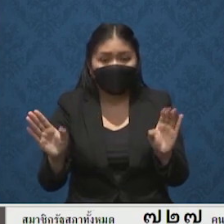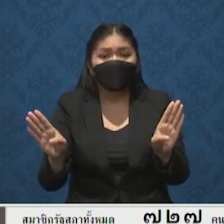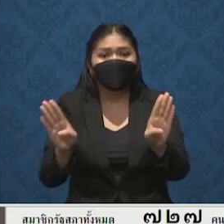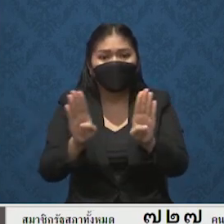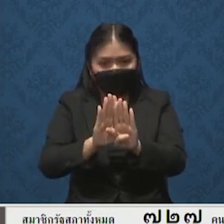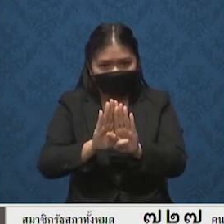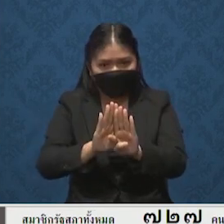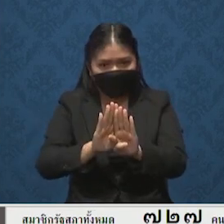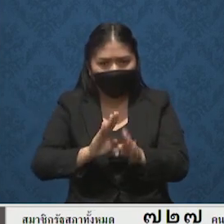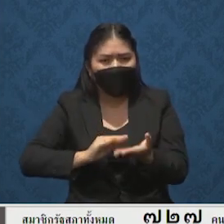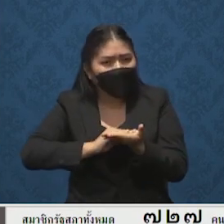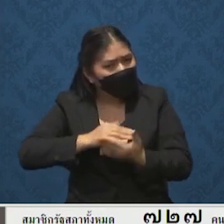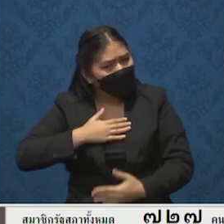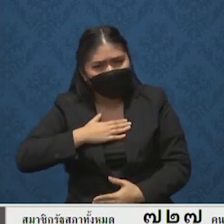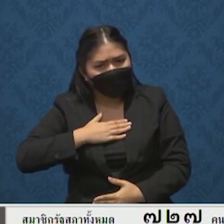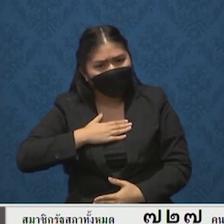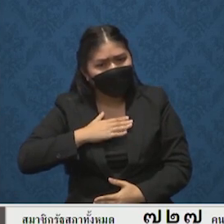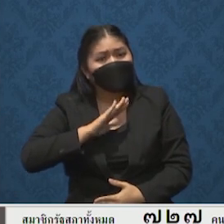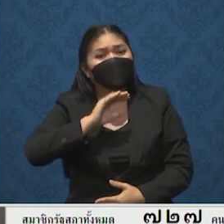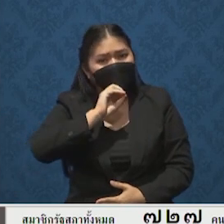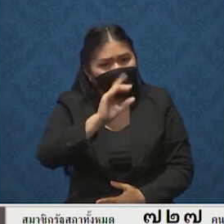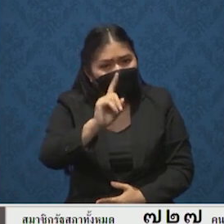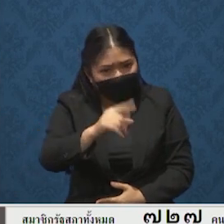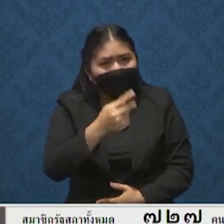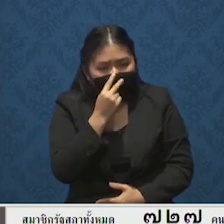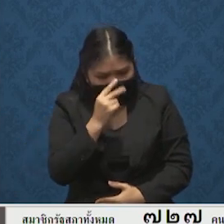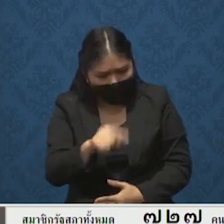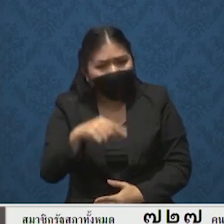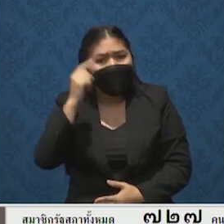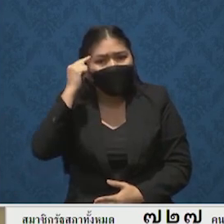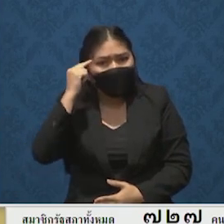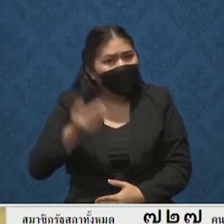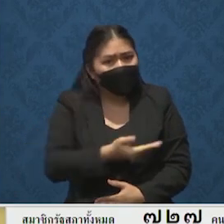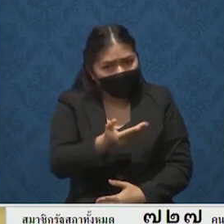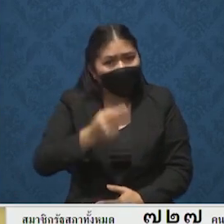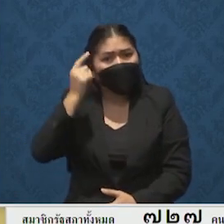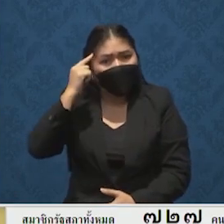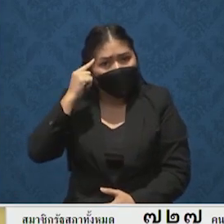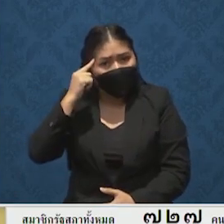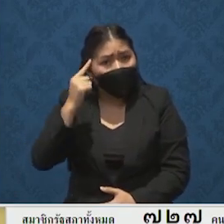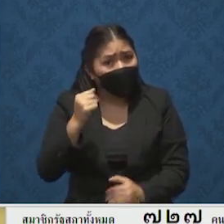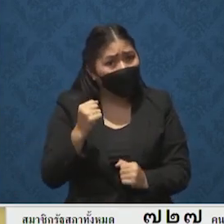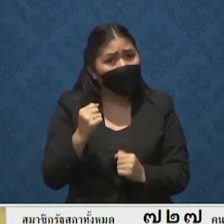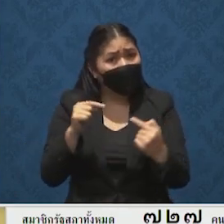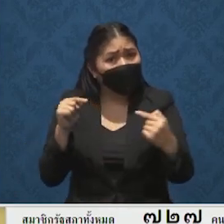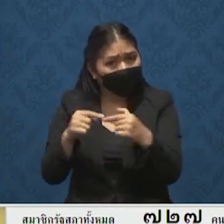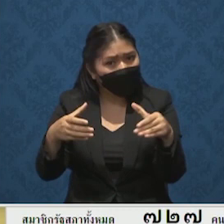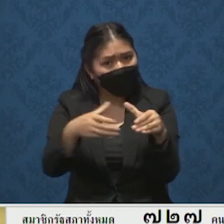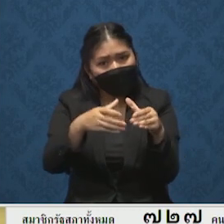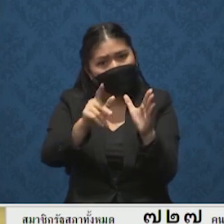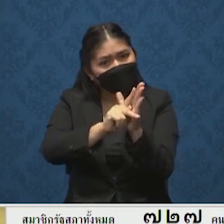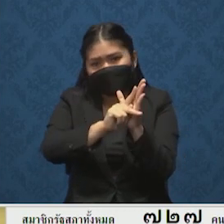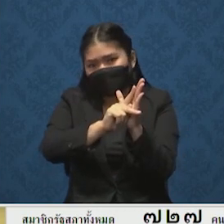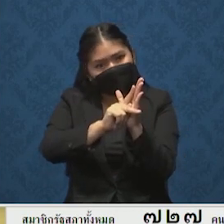องเรียนต่อท่านประธานนะครับเราเห็นสภาพนี้แล้วเนี่ยเรารู้อยู่ครับทุกคนรู้อยู่แก่ใจว่าเรากำลังจะเดินไปสู่การที่กฎหมายตกครับ